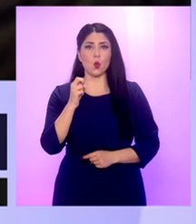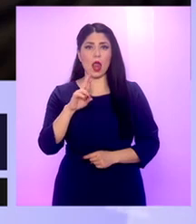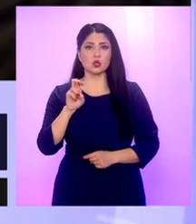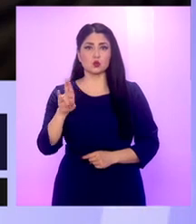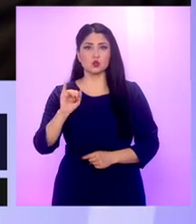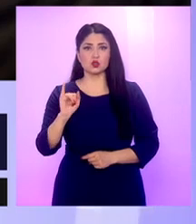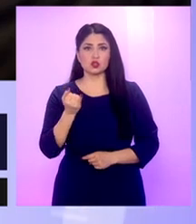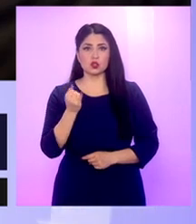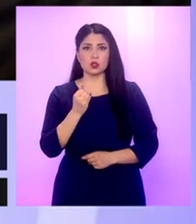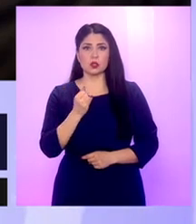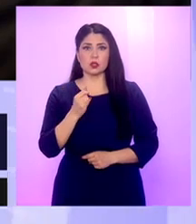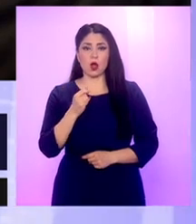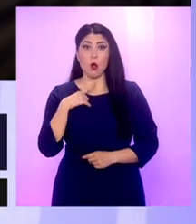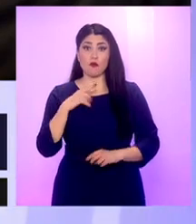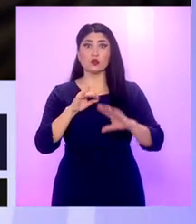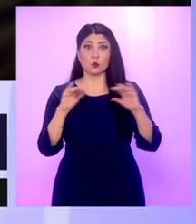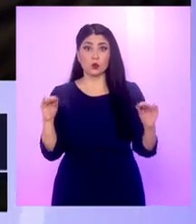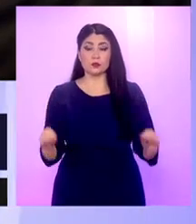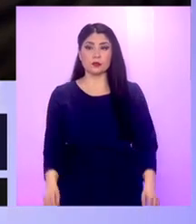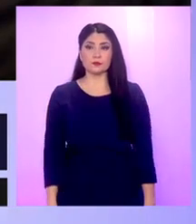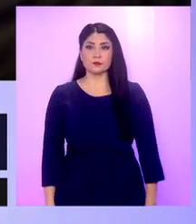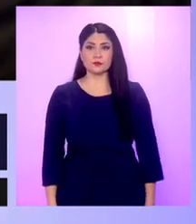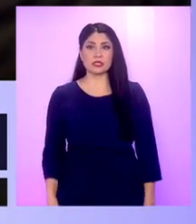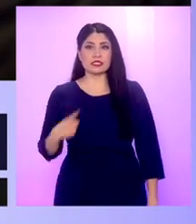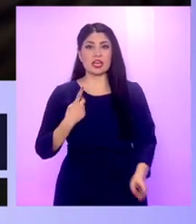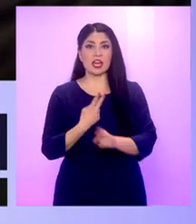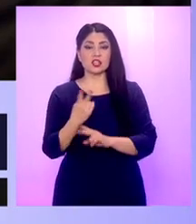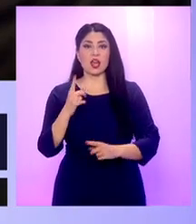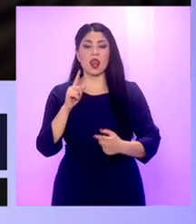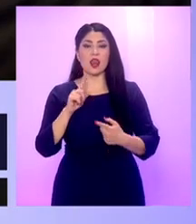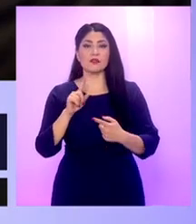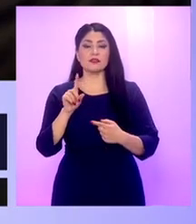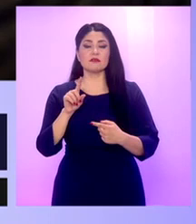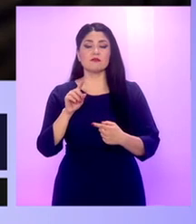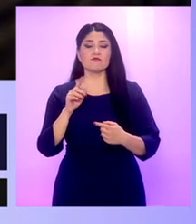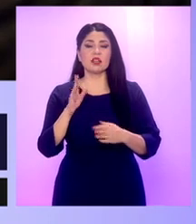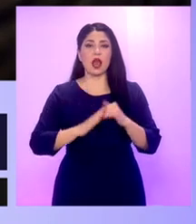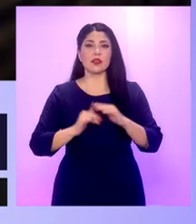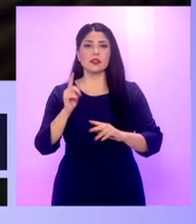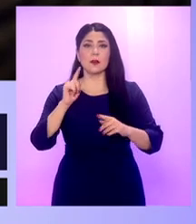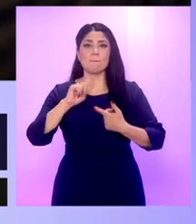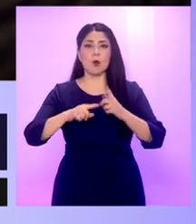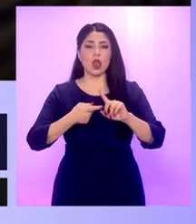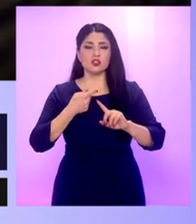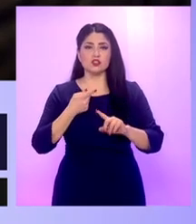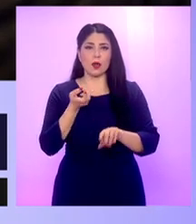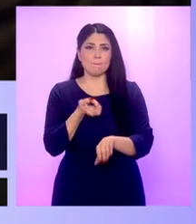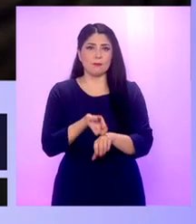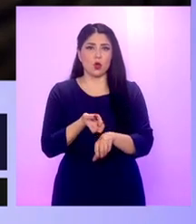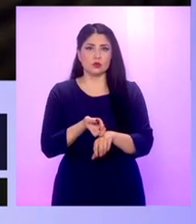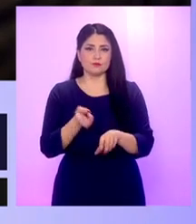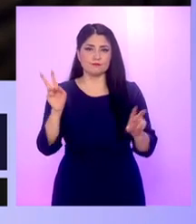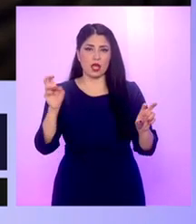și nu au fost deloc puține, sunt greșeli de politician prost. Nu știu cum a